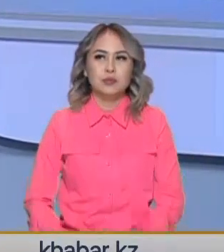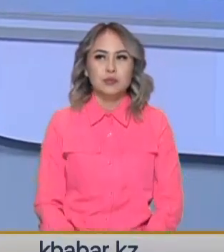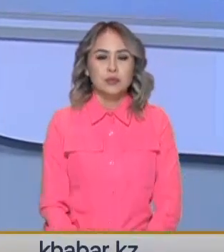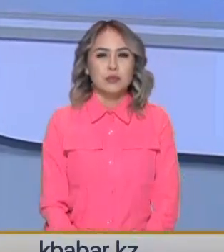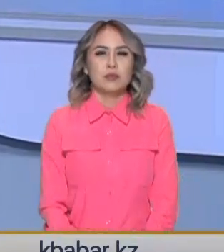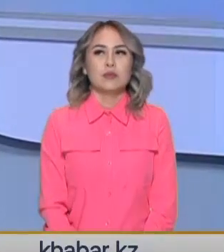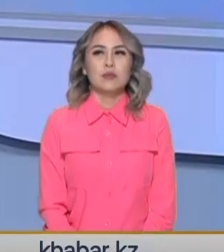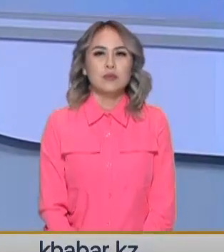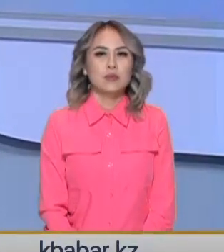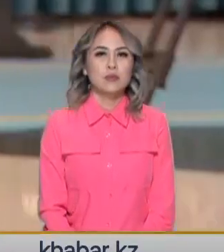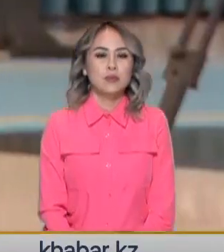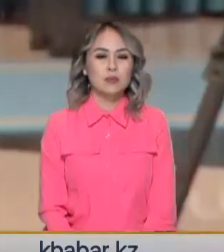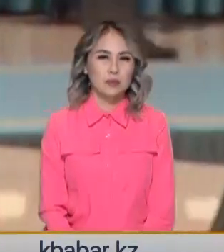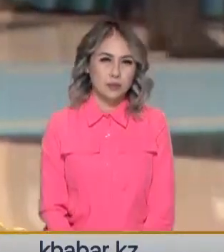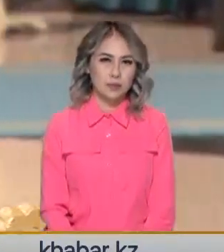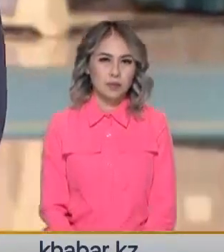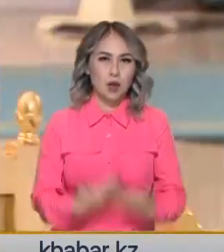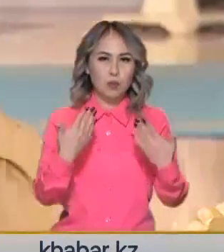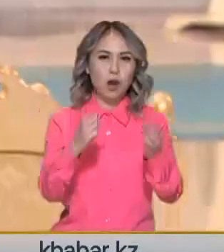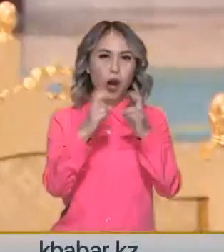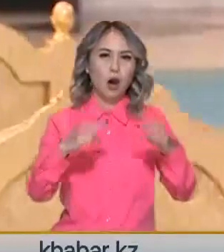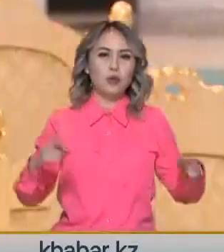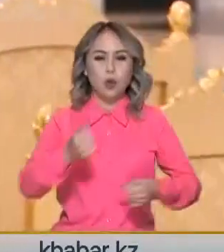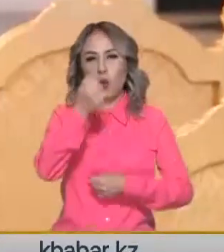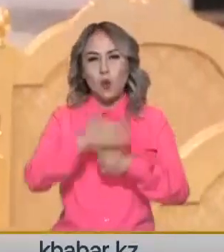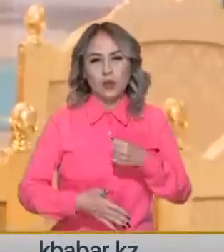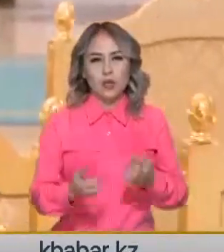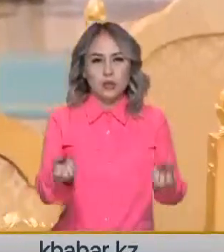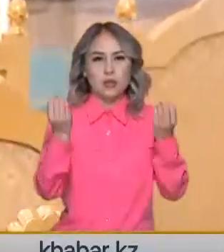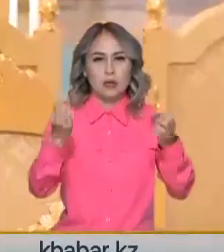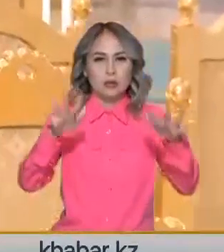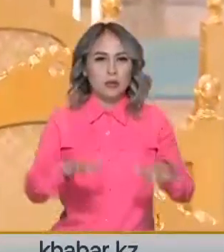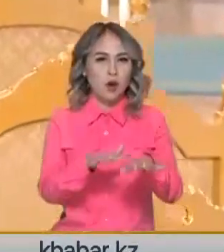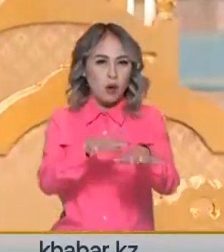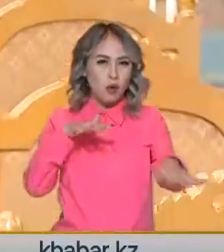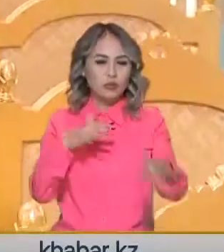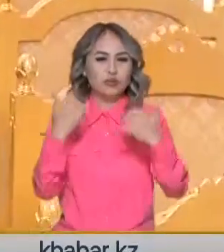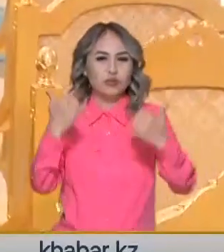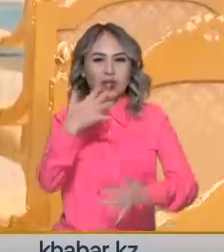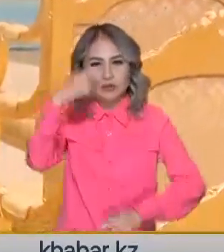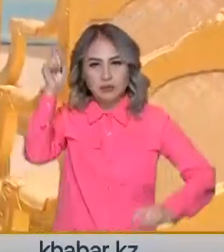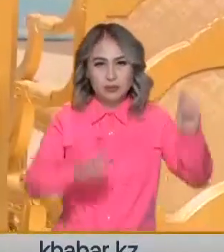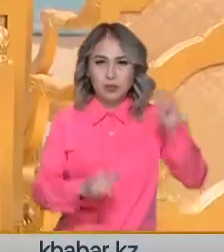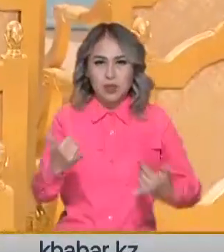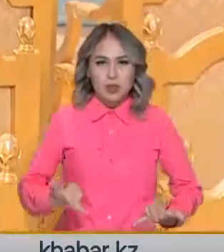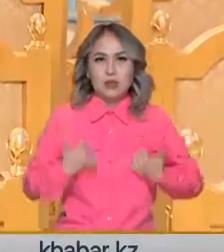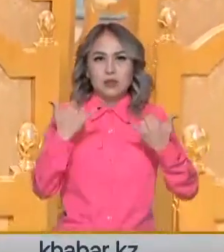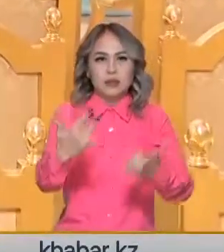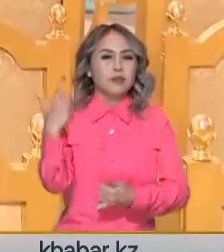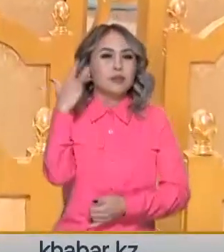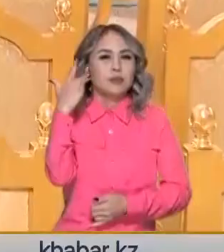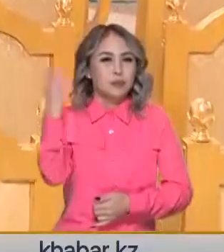баяндайды. Бұл Ақорданың орталық салтанатты холы, бұл жерде негізінен шетелден келген мәртебелі